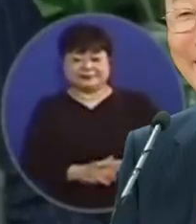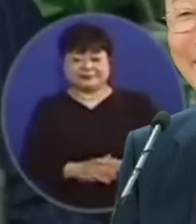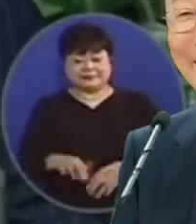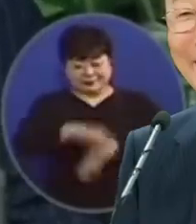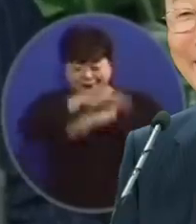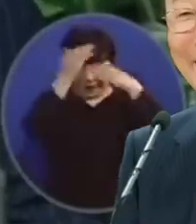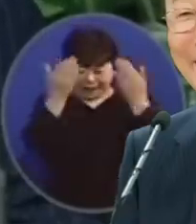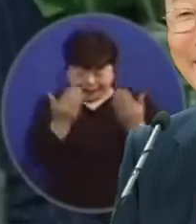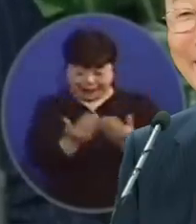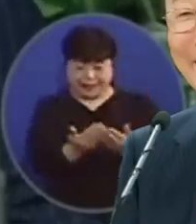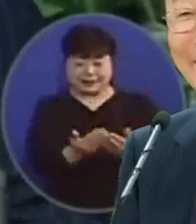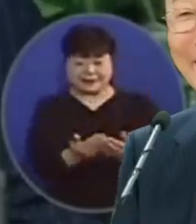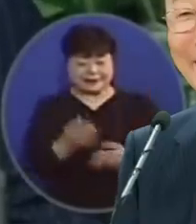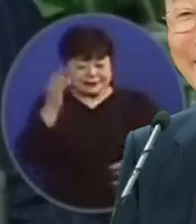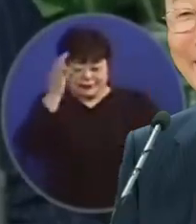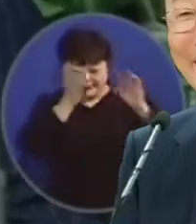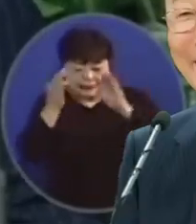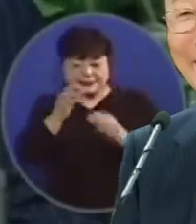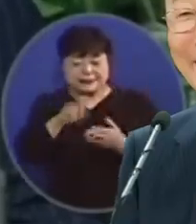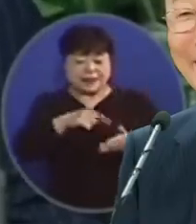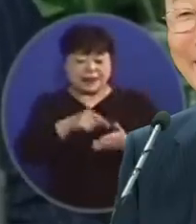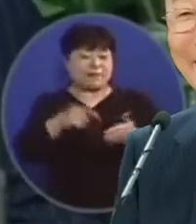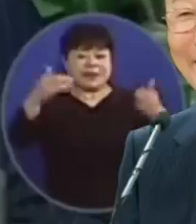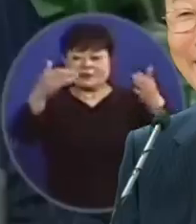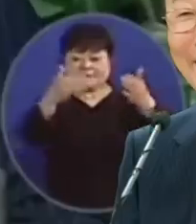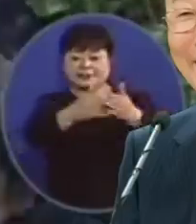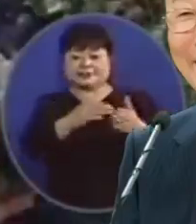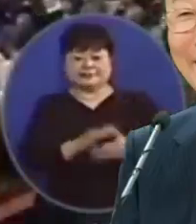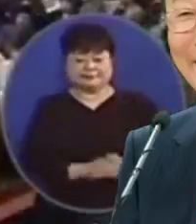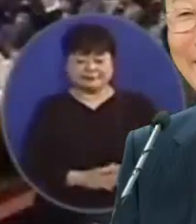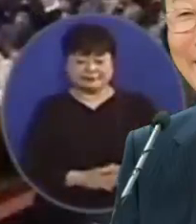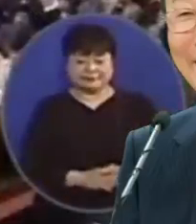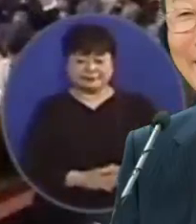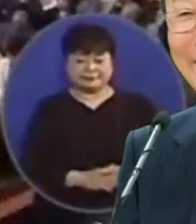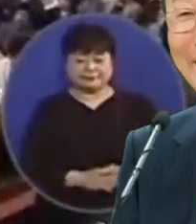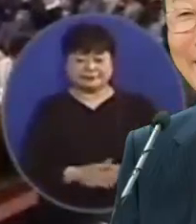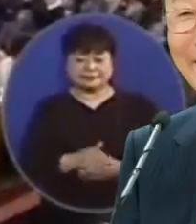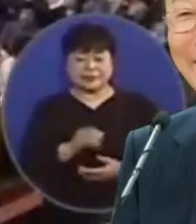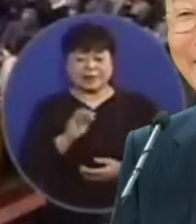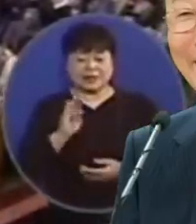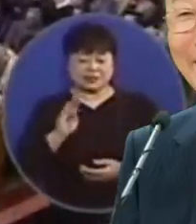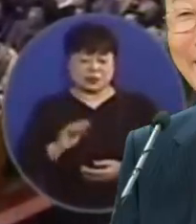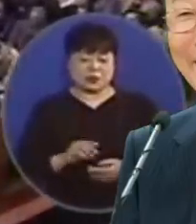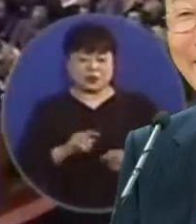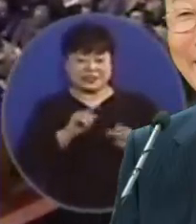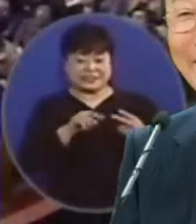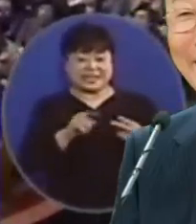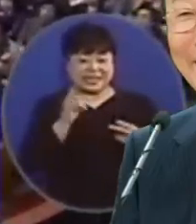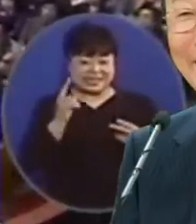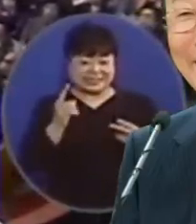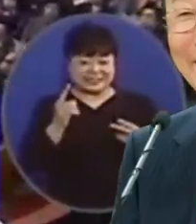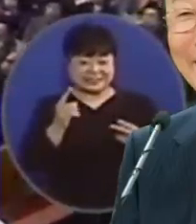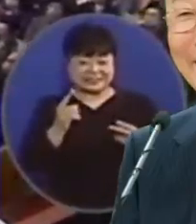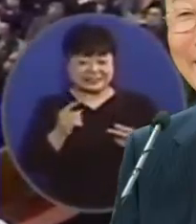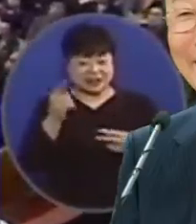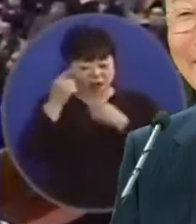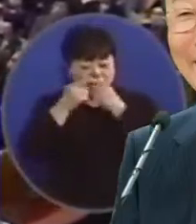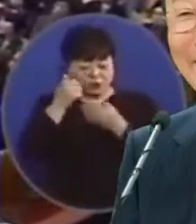다 찾아서 청산해버리고 마는 것입니다. 에베소 2장 1절로 5절에 그는 허물과 죄로 죽었던